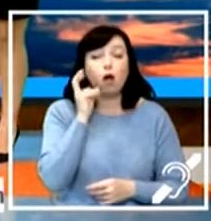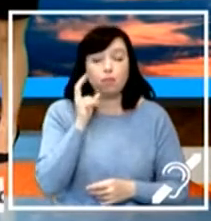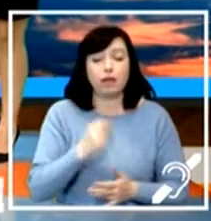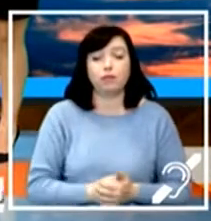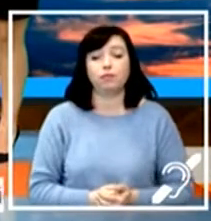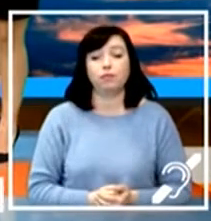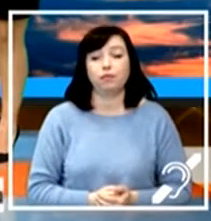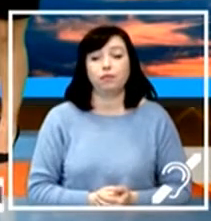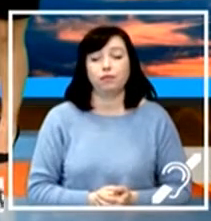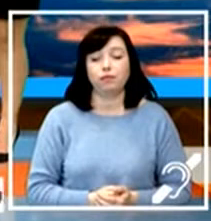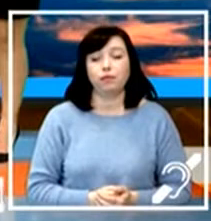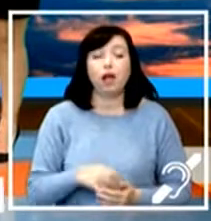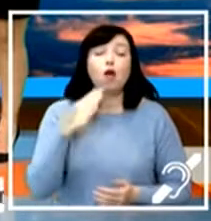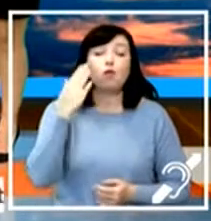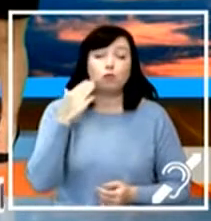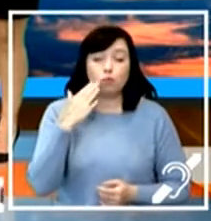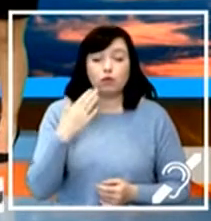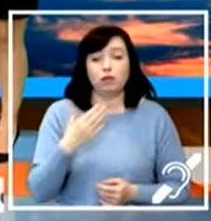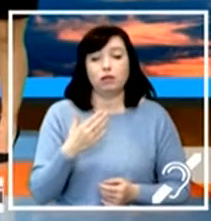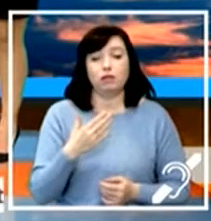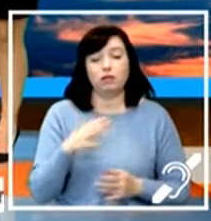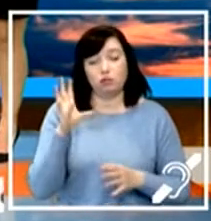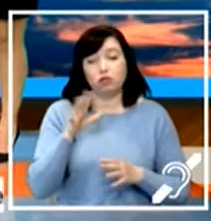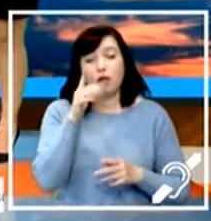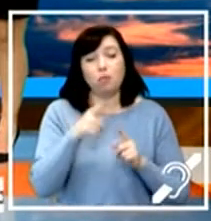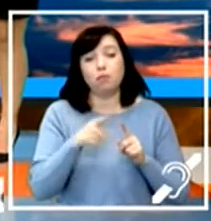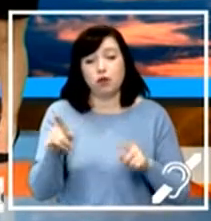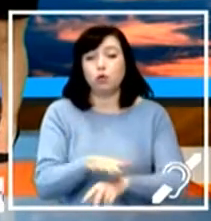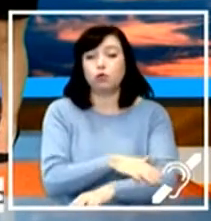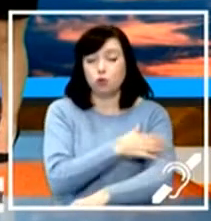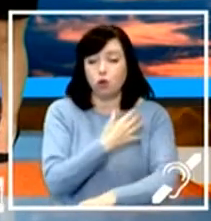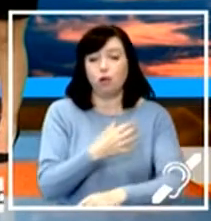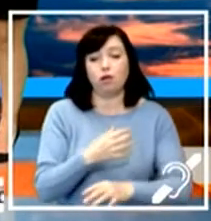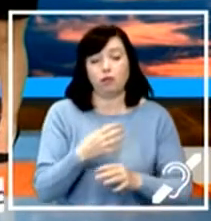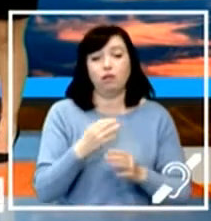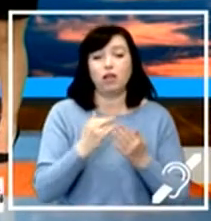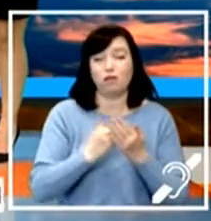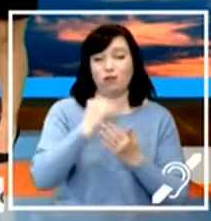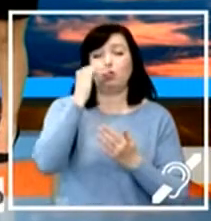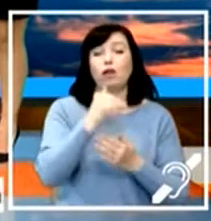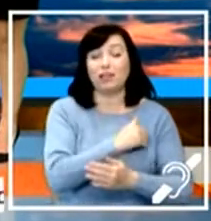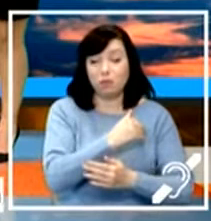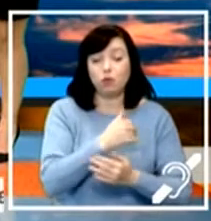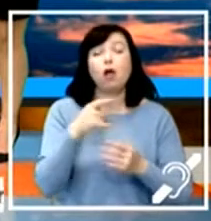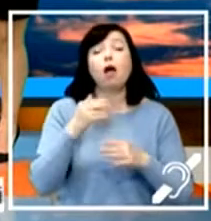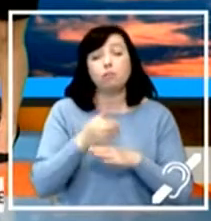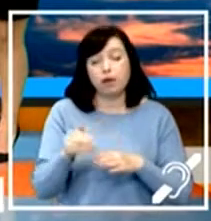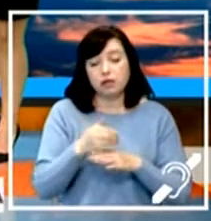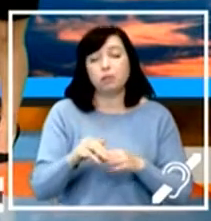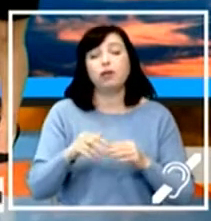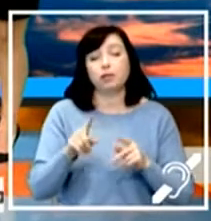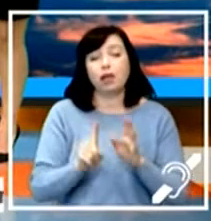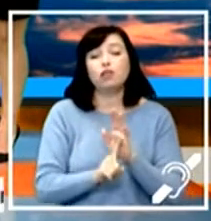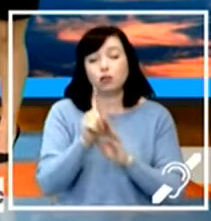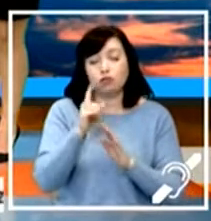cer variabil. În România, după o perioadă destul de lungă, cu temperaturi mult mai ridicate decât cele normale, treptat vremea va intra